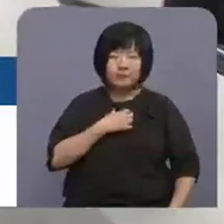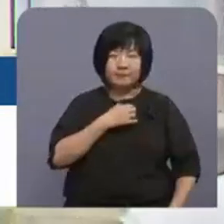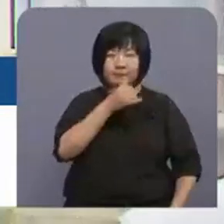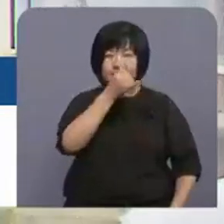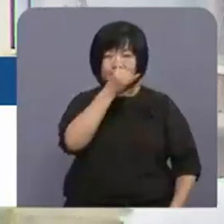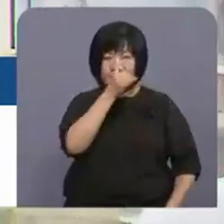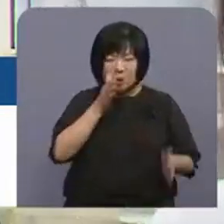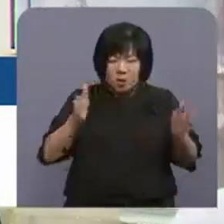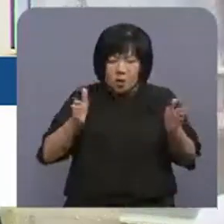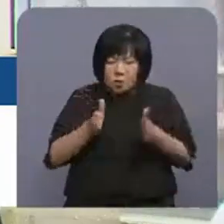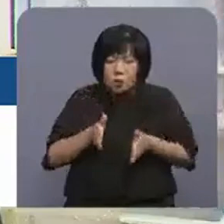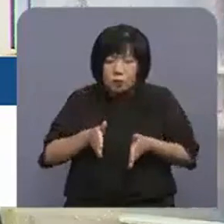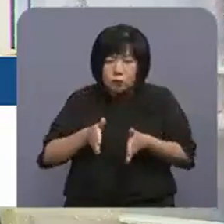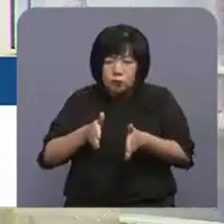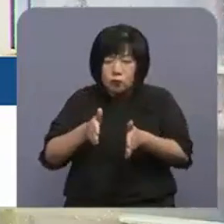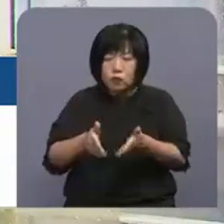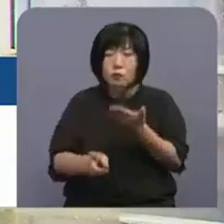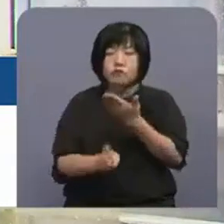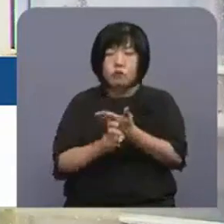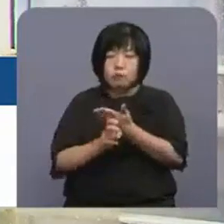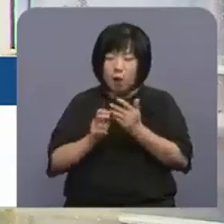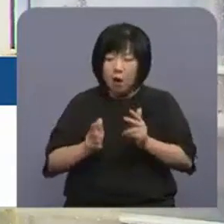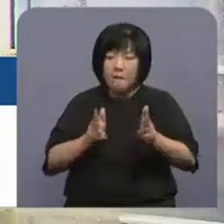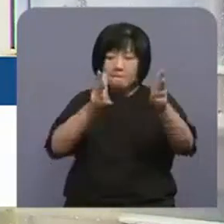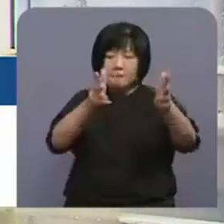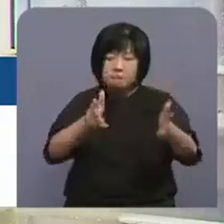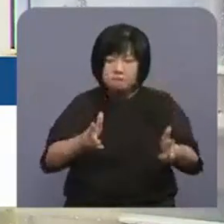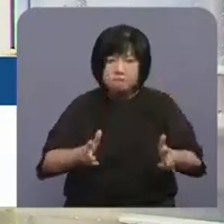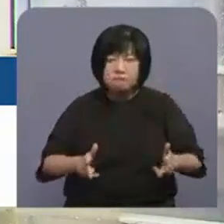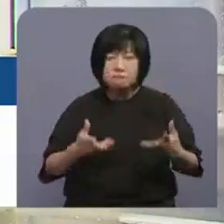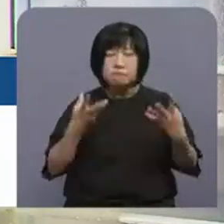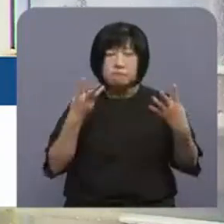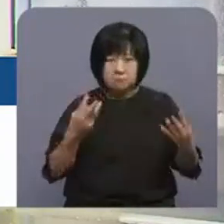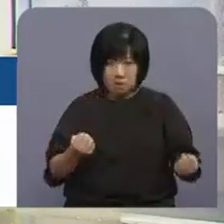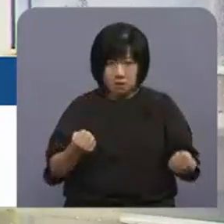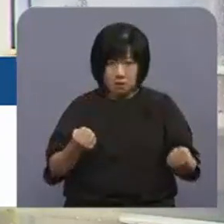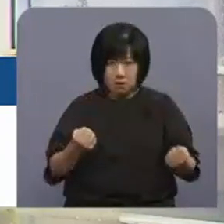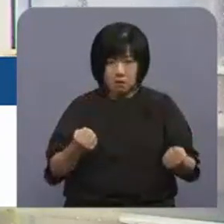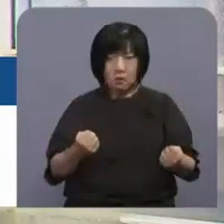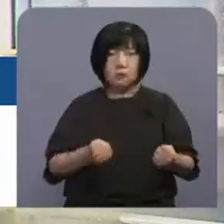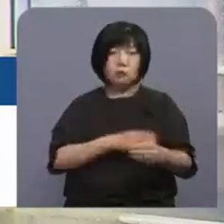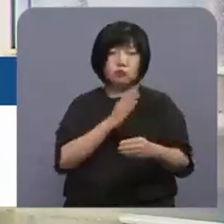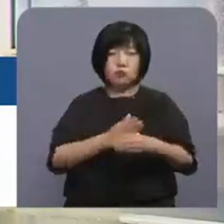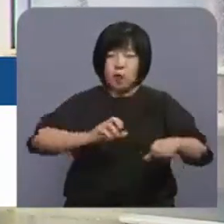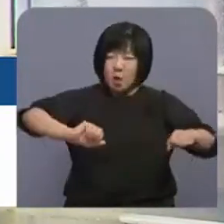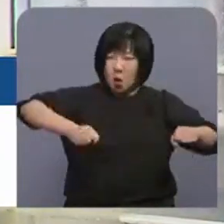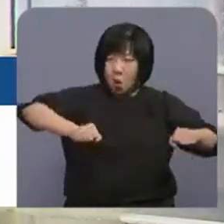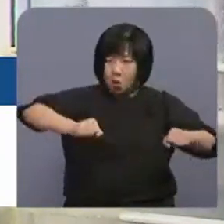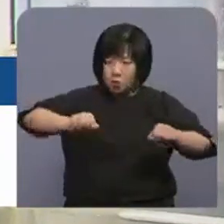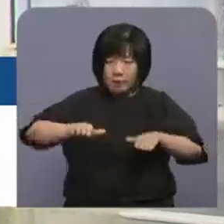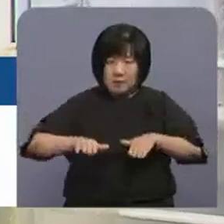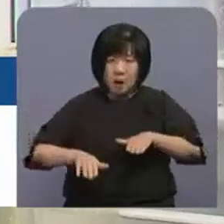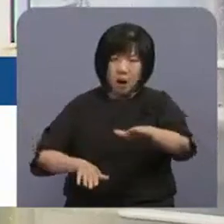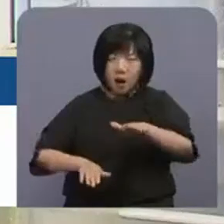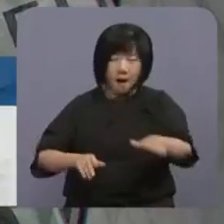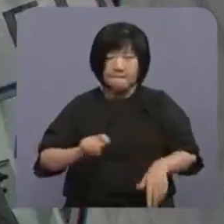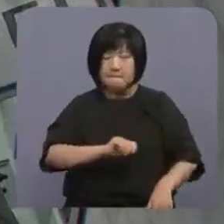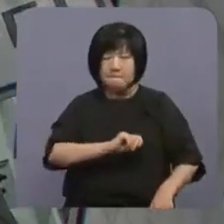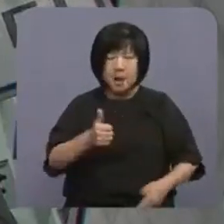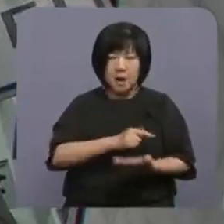도로에 좀 불법 주정차된 차들이 많잖아요. 근데 이제 그 사이에서 오토바이나 차들이 빠르게 달리면 좀 위험하다고